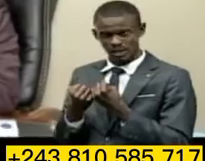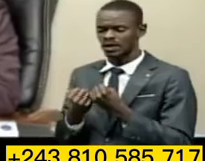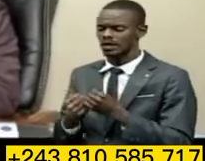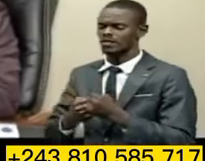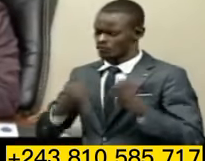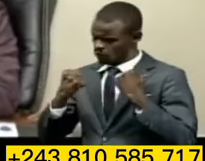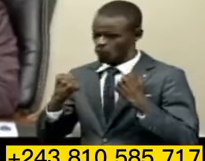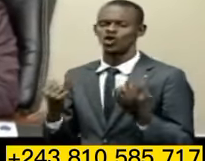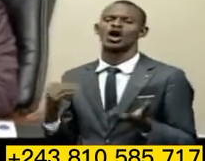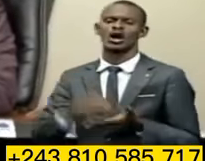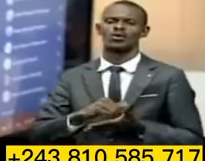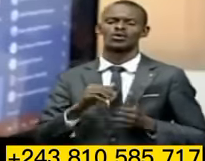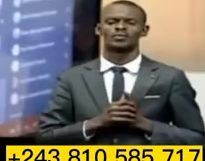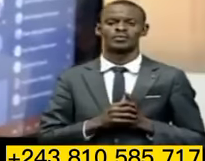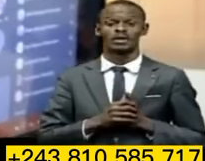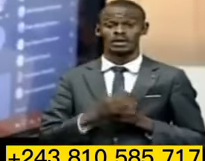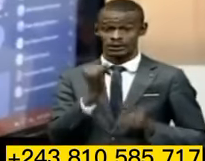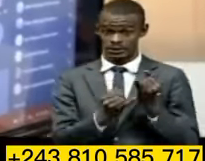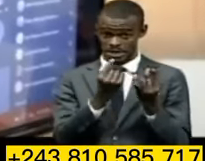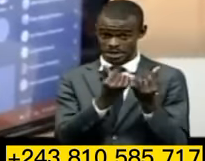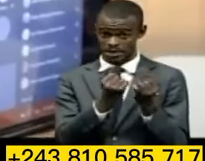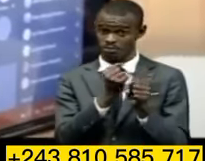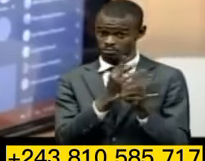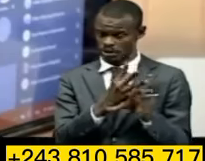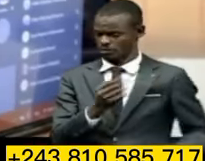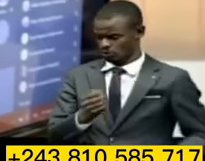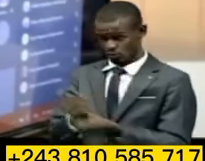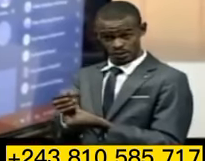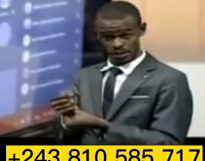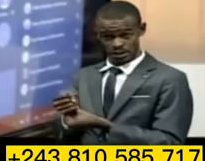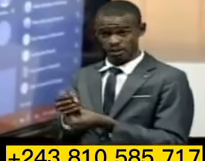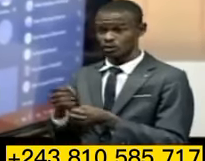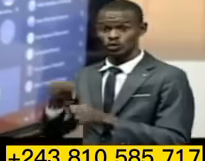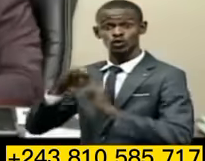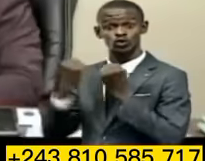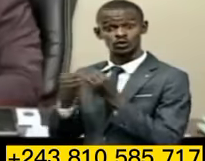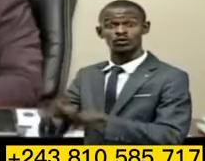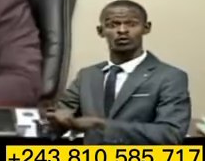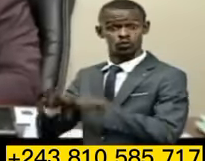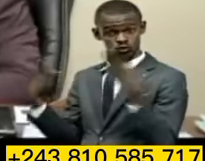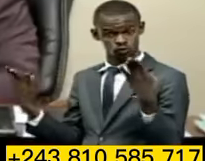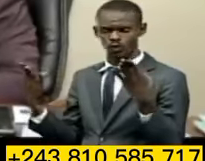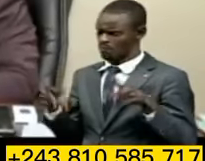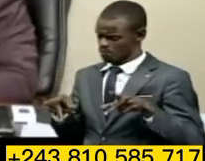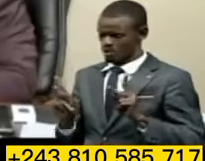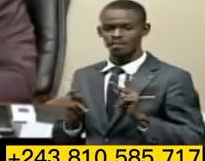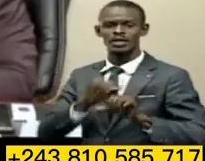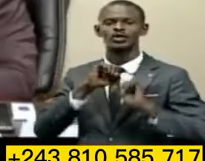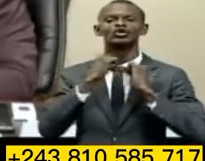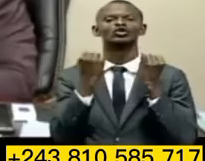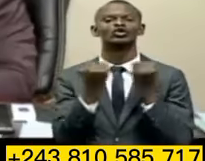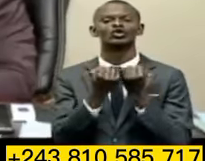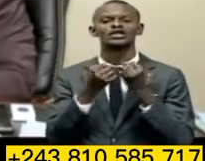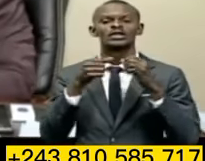an. La relance de cette société aura un impact réel sur la vie de la population au niveau économique, social,